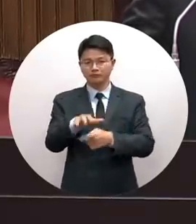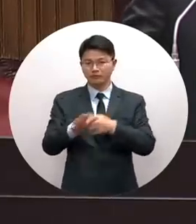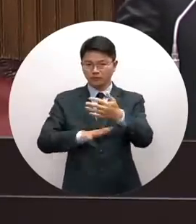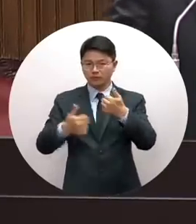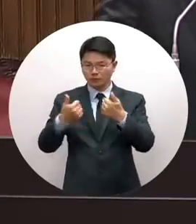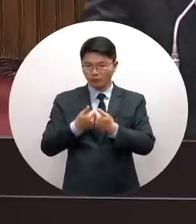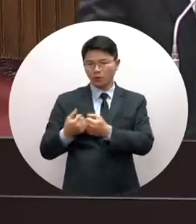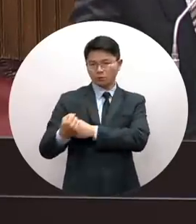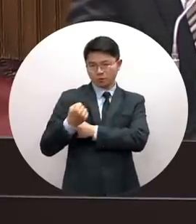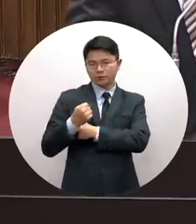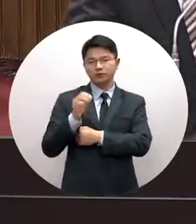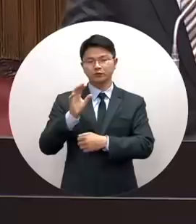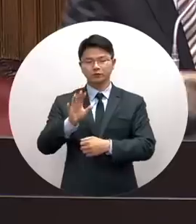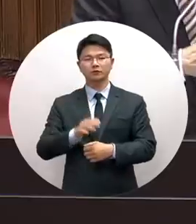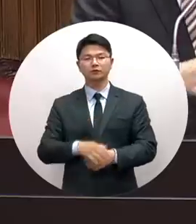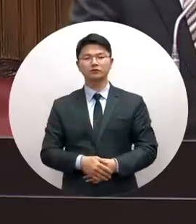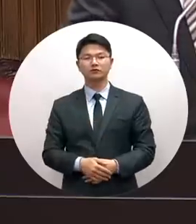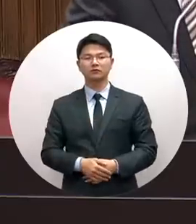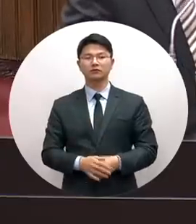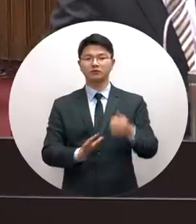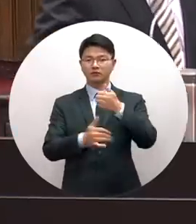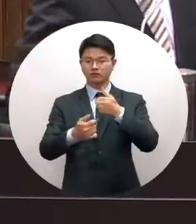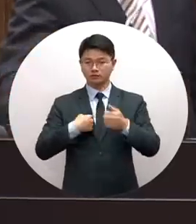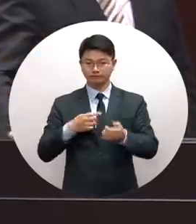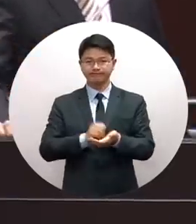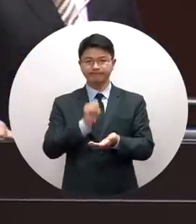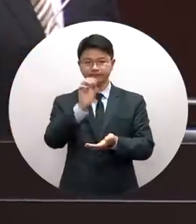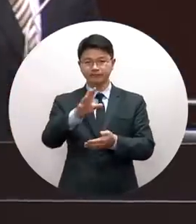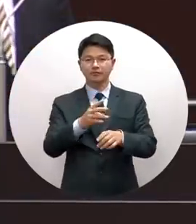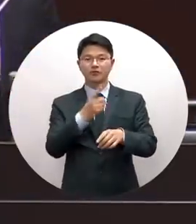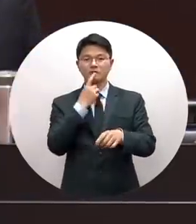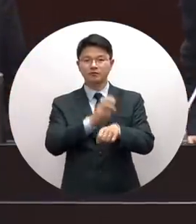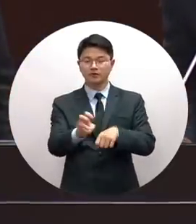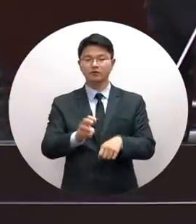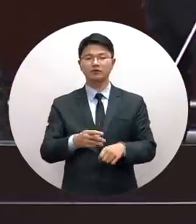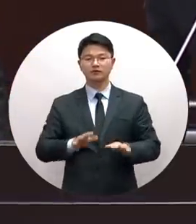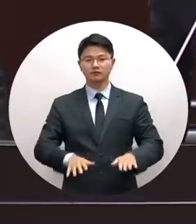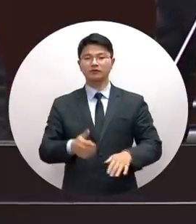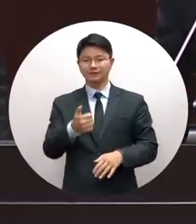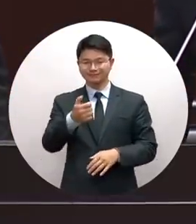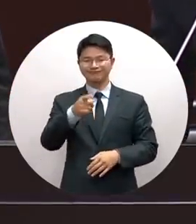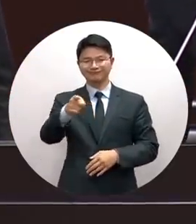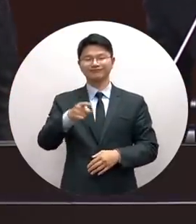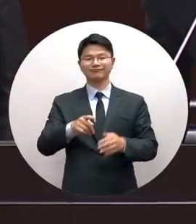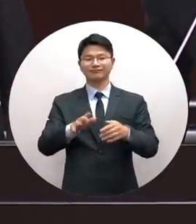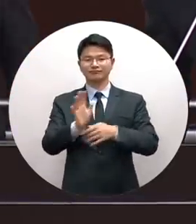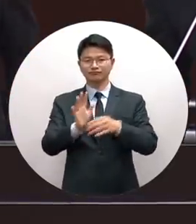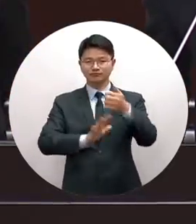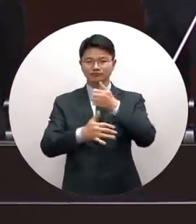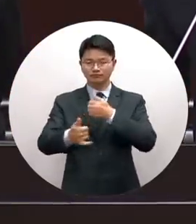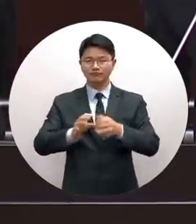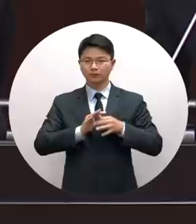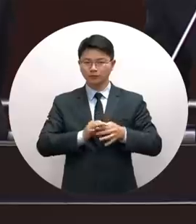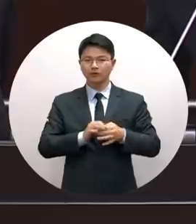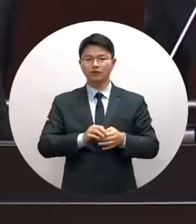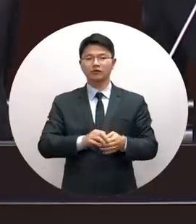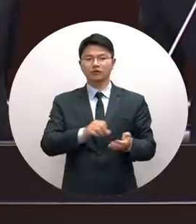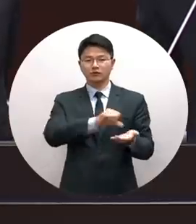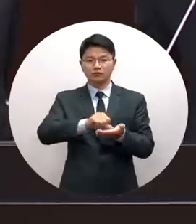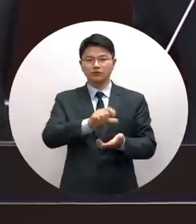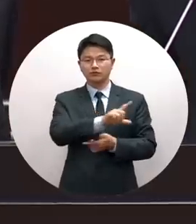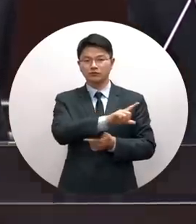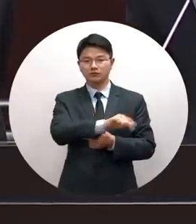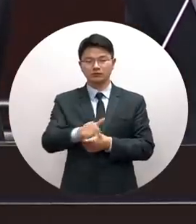面努力。 有没有具体措施？ 来， 委员跟您报告30秒。非常感谢委员关心农民农产品。就香蕉来